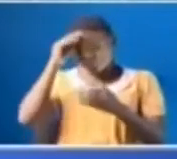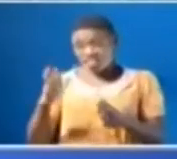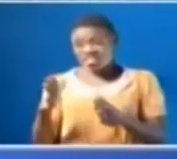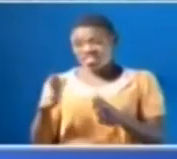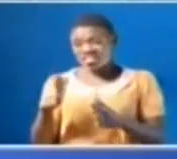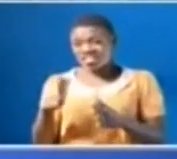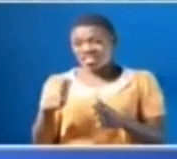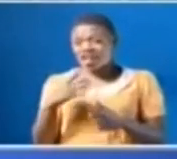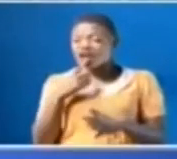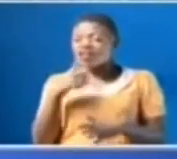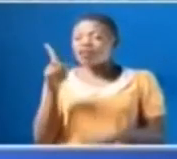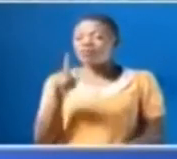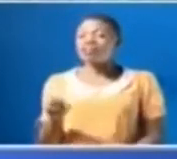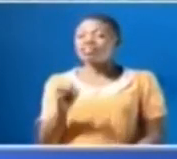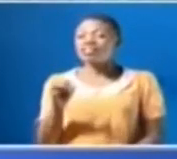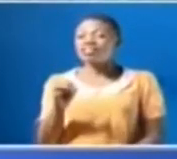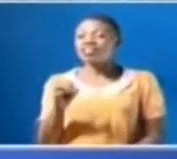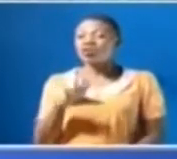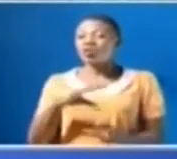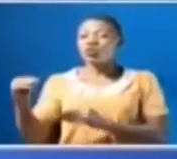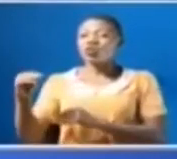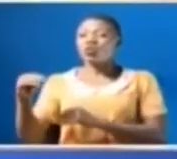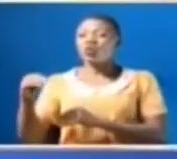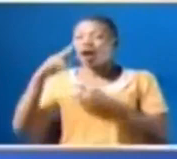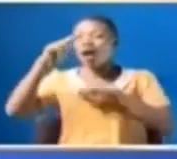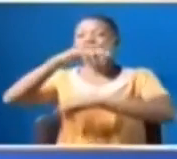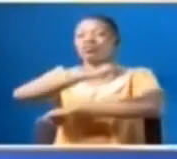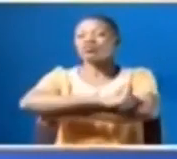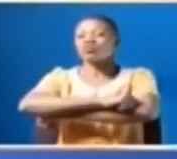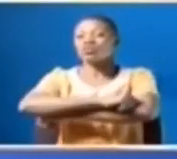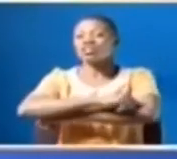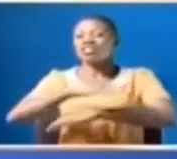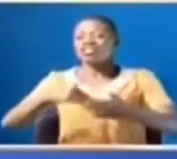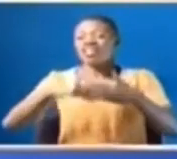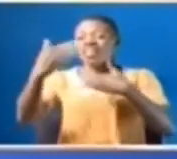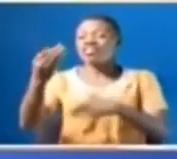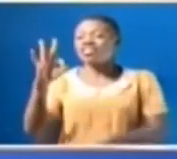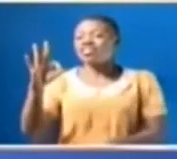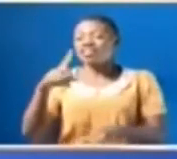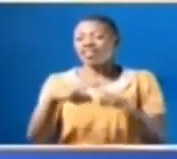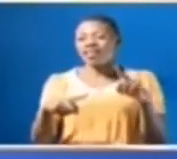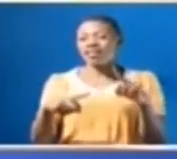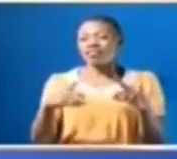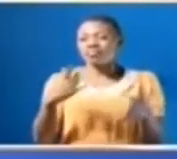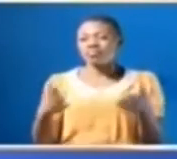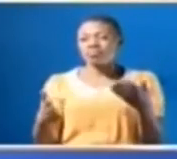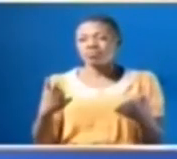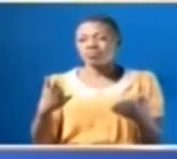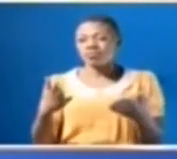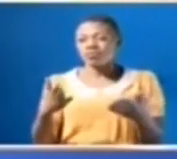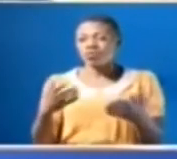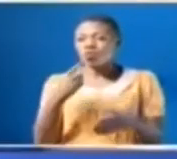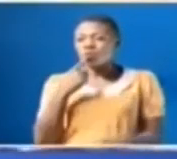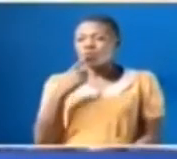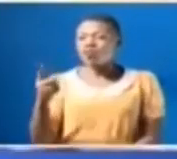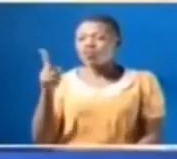million pupils wanaenda secondary school. In the next miaka mitatu hivi inayokuja, that 100%